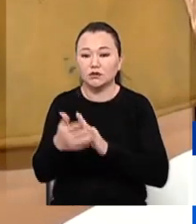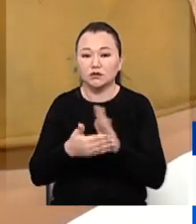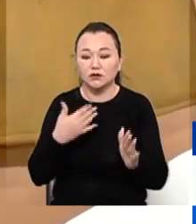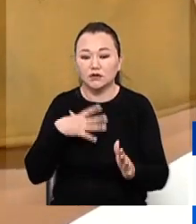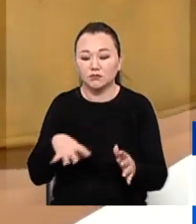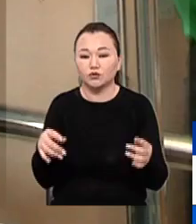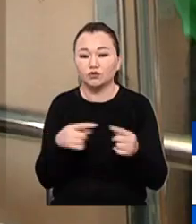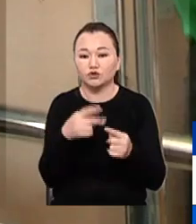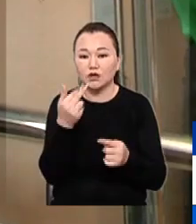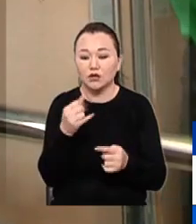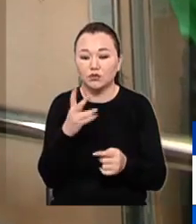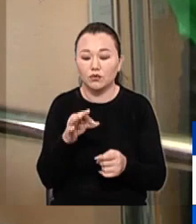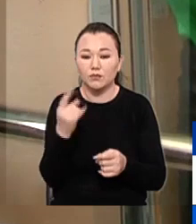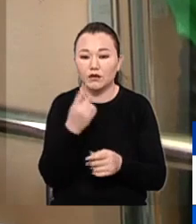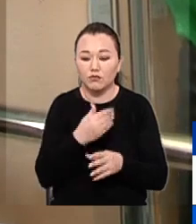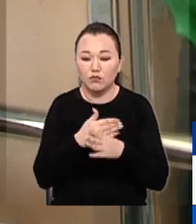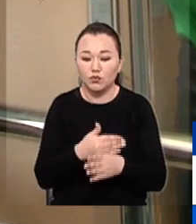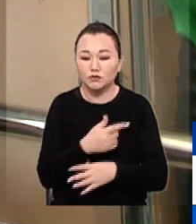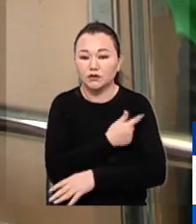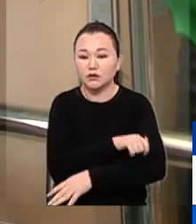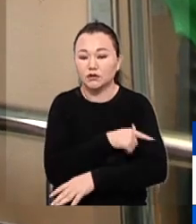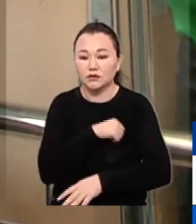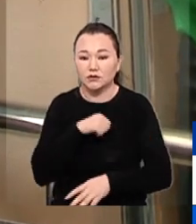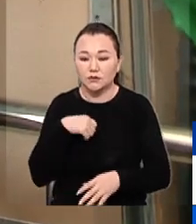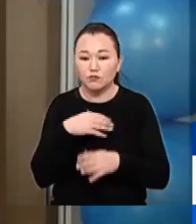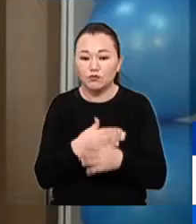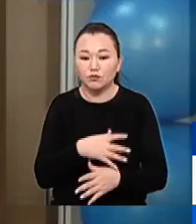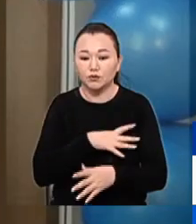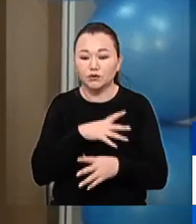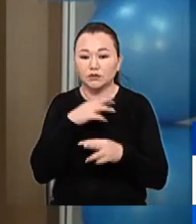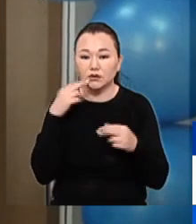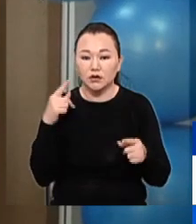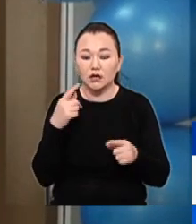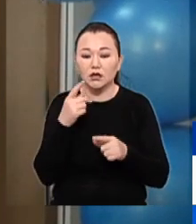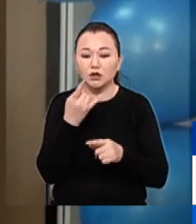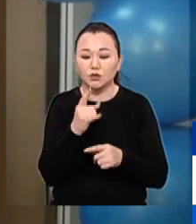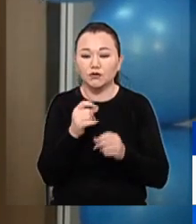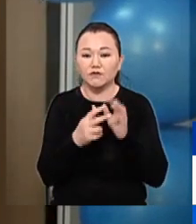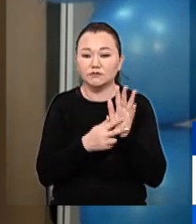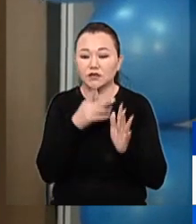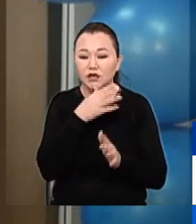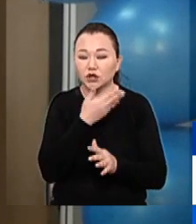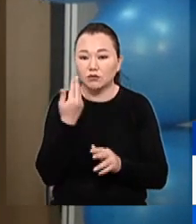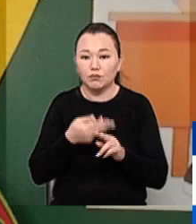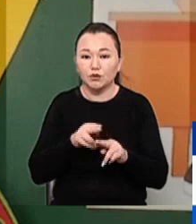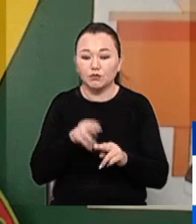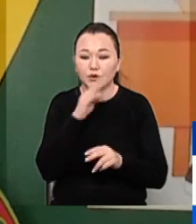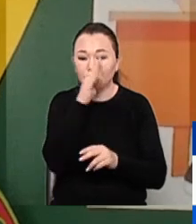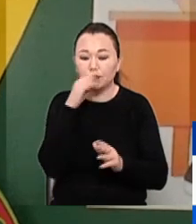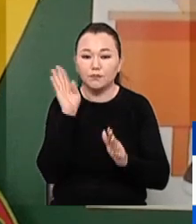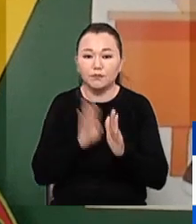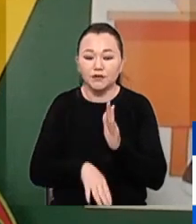шақырмағанын мойындап отыр. Бірақ алғашқы көмекті мектеп медбикесі көрсетті деп ақталды, өйткені бала кәмелет жасына толмағандықтан